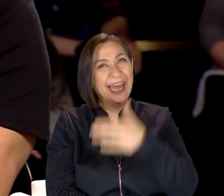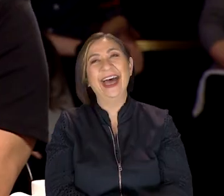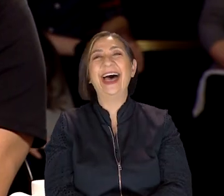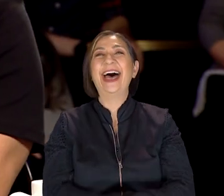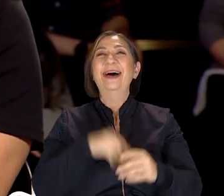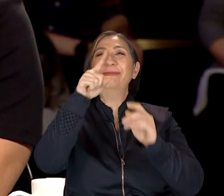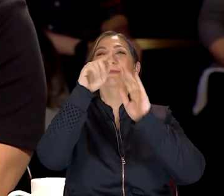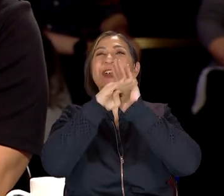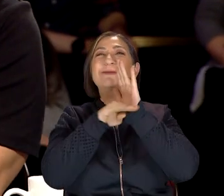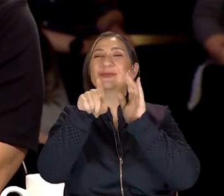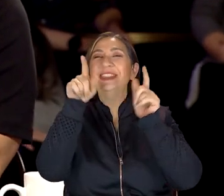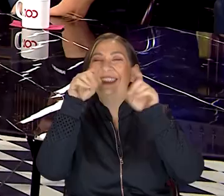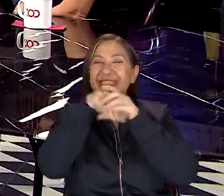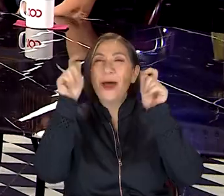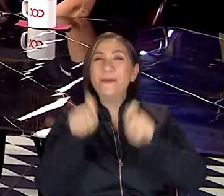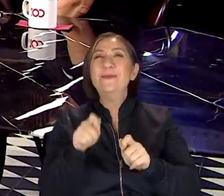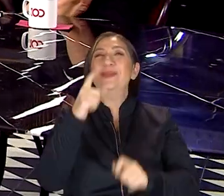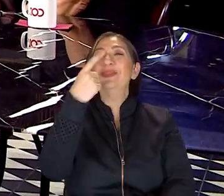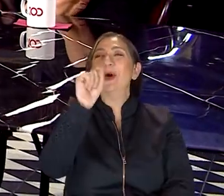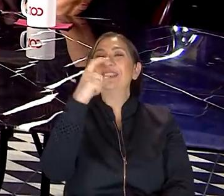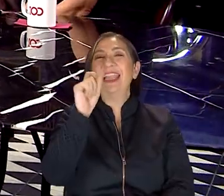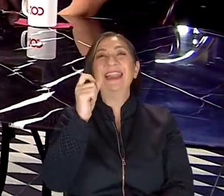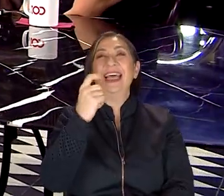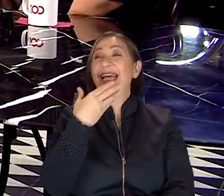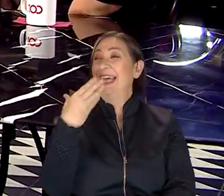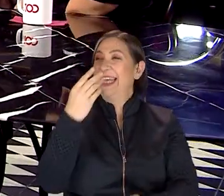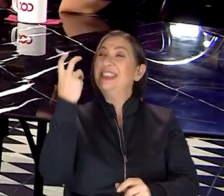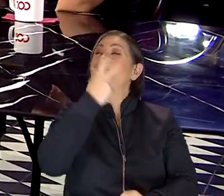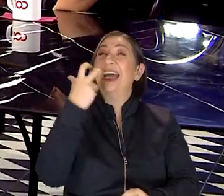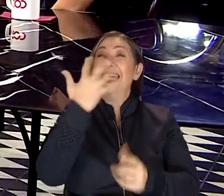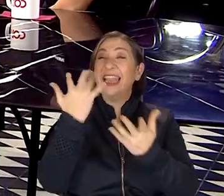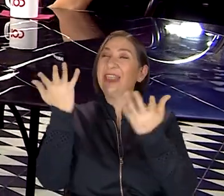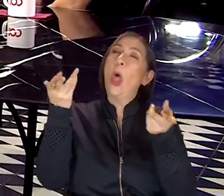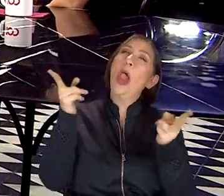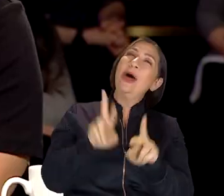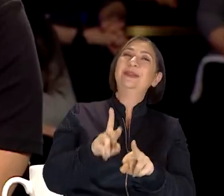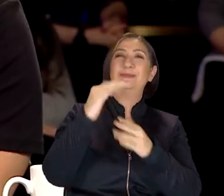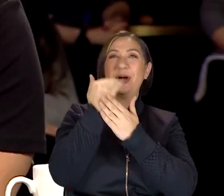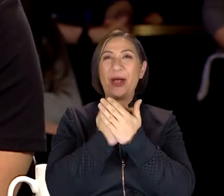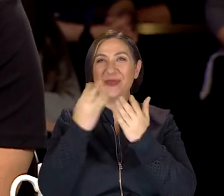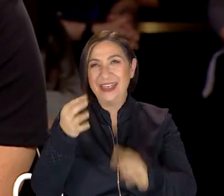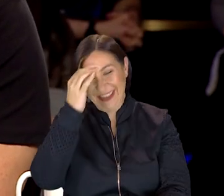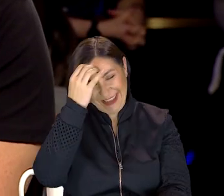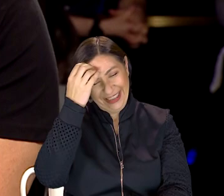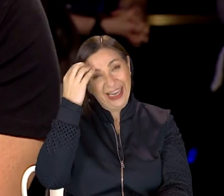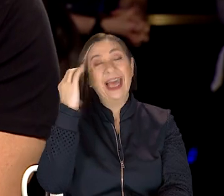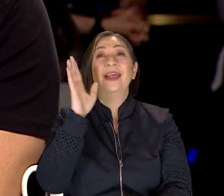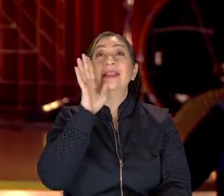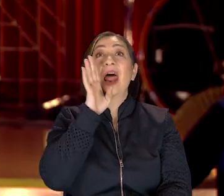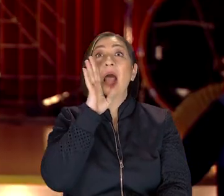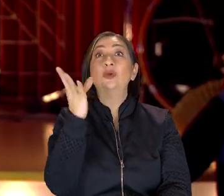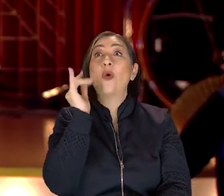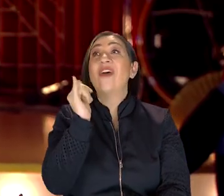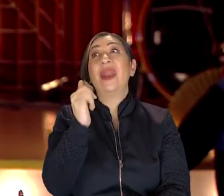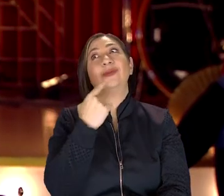Bu programı sadece bunun için yapıyorum. 90'ların yıldızlarıyla nasıl ölüyoruz programı. Tarkan çok kötü